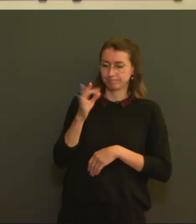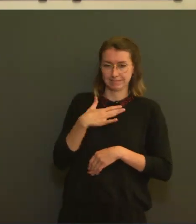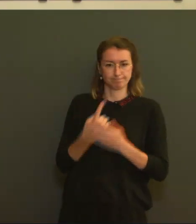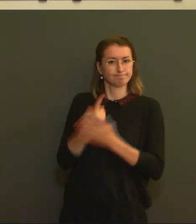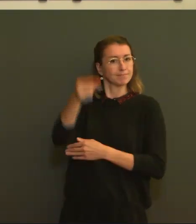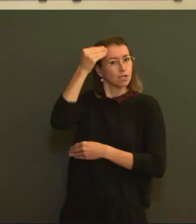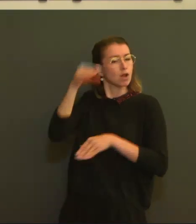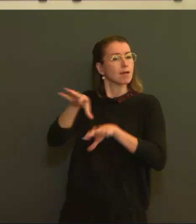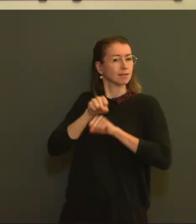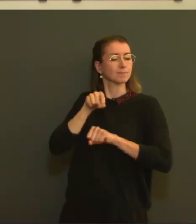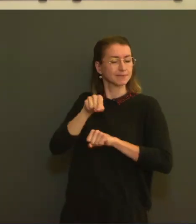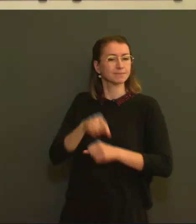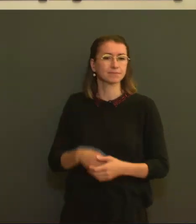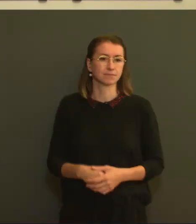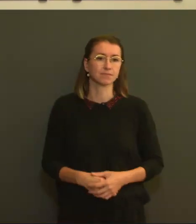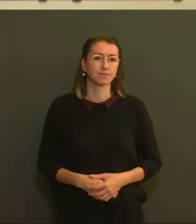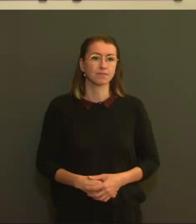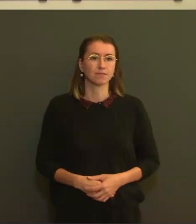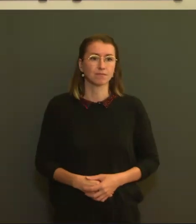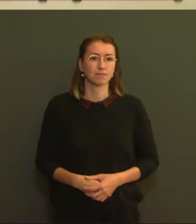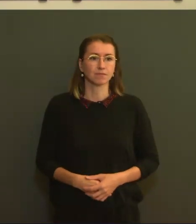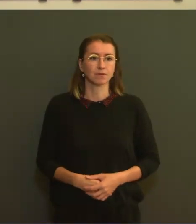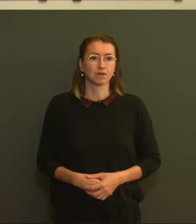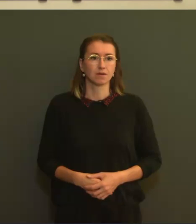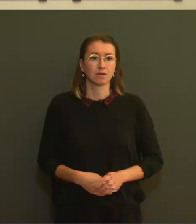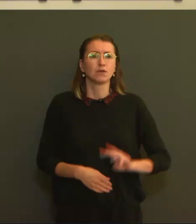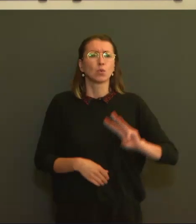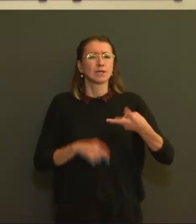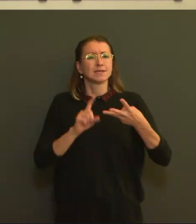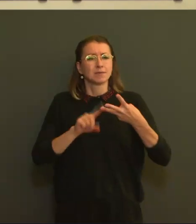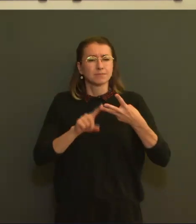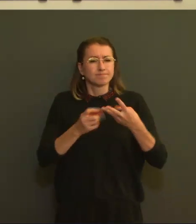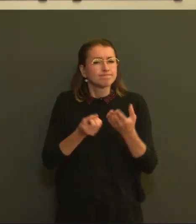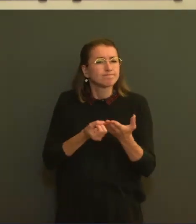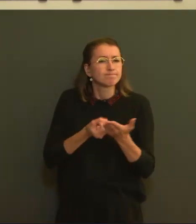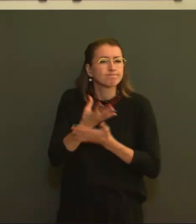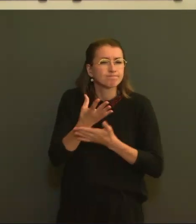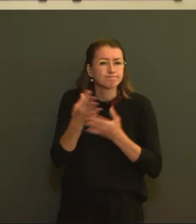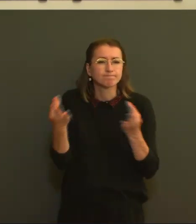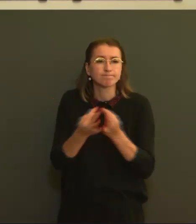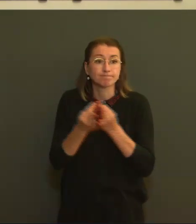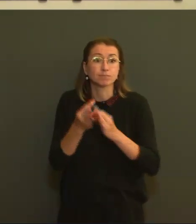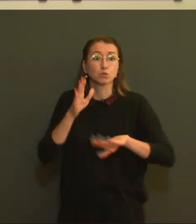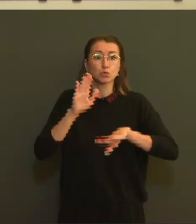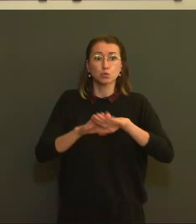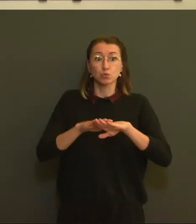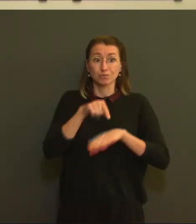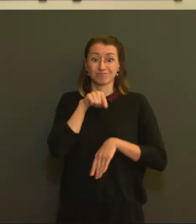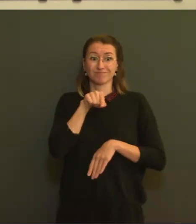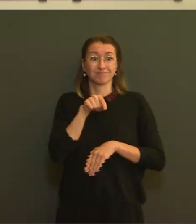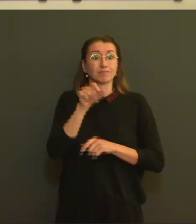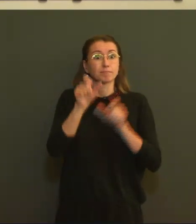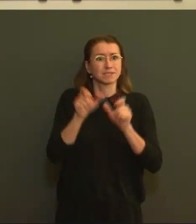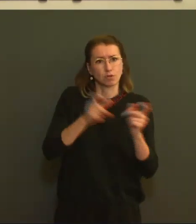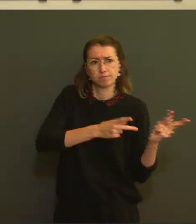Le troisième point du rapport reprenait la surveillance clinique des patients hospitalisés. Il faut savoir que ce rapport reprend à peu